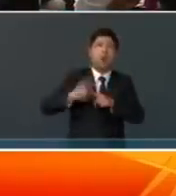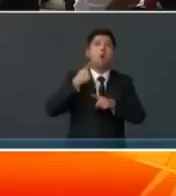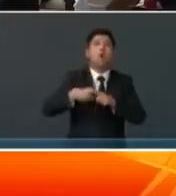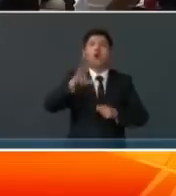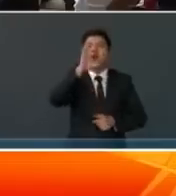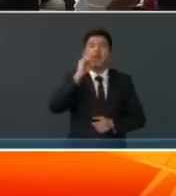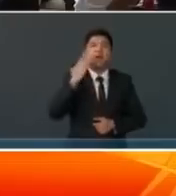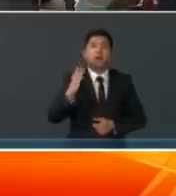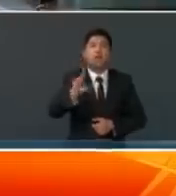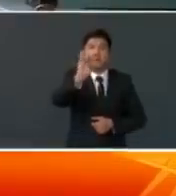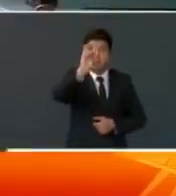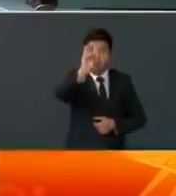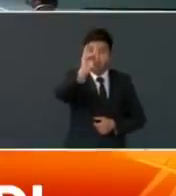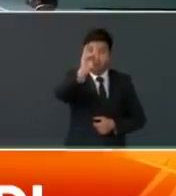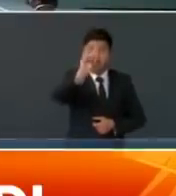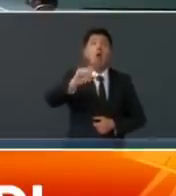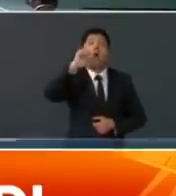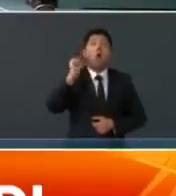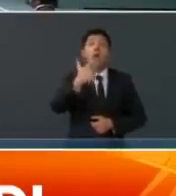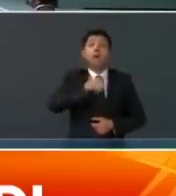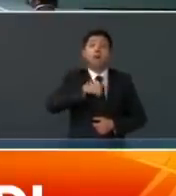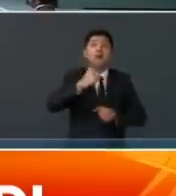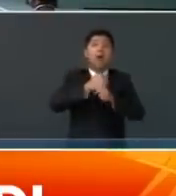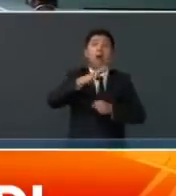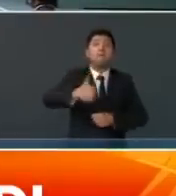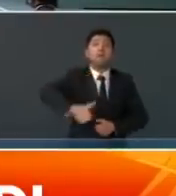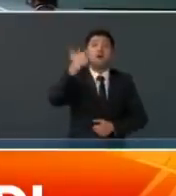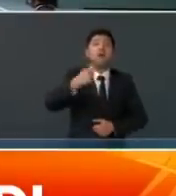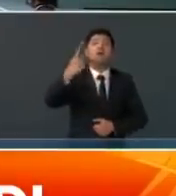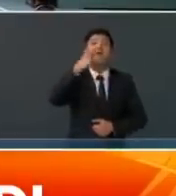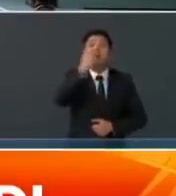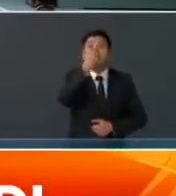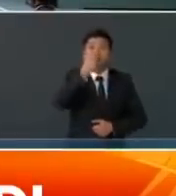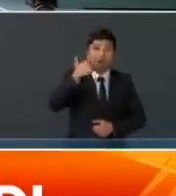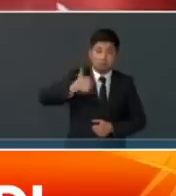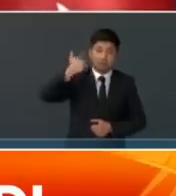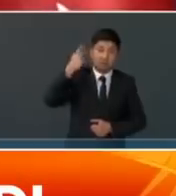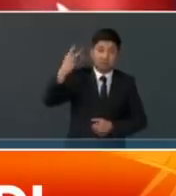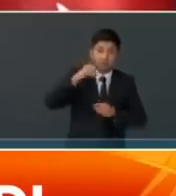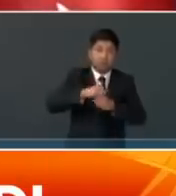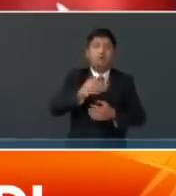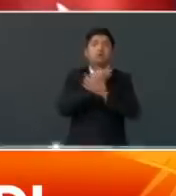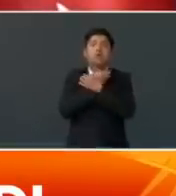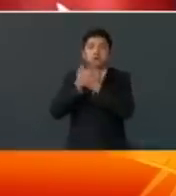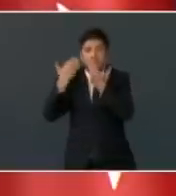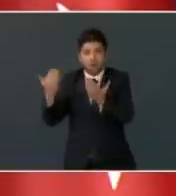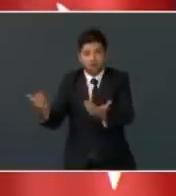ki ortağımız ve özellikle genel başkan Sayın Devlet Bahçeli'ye şükranlarımı